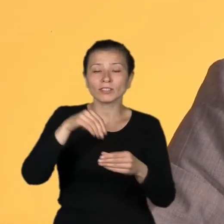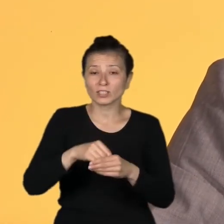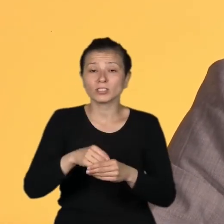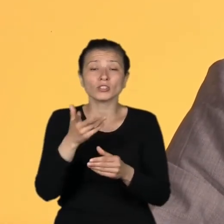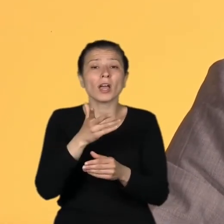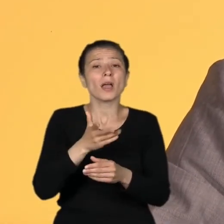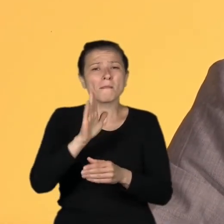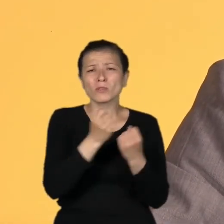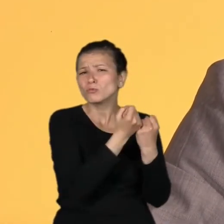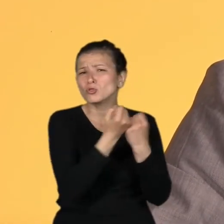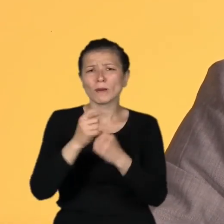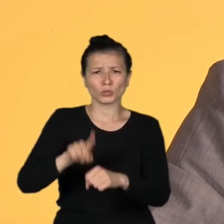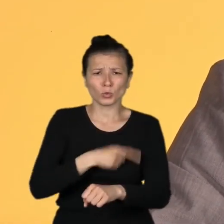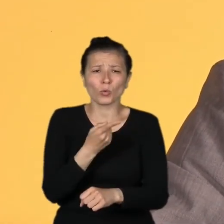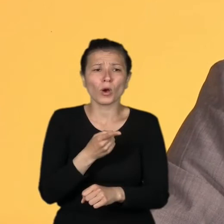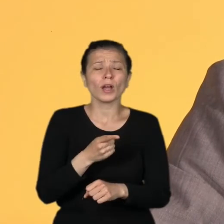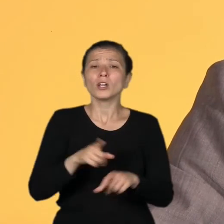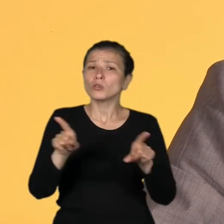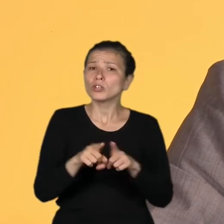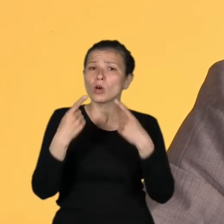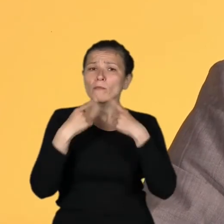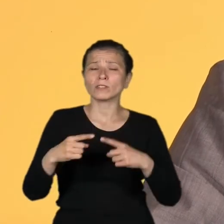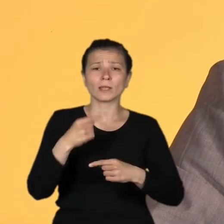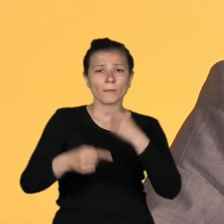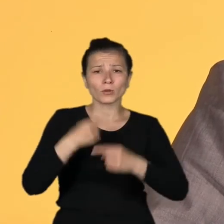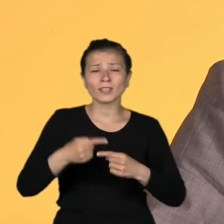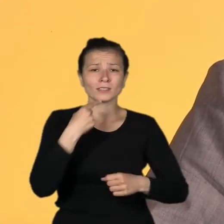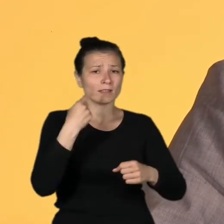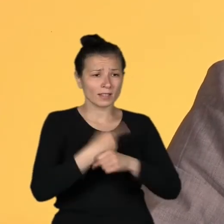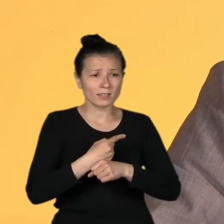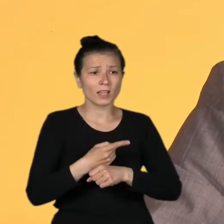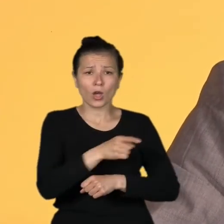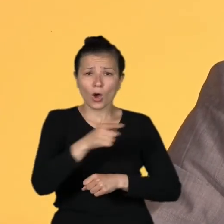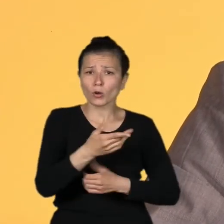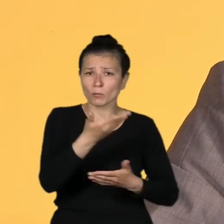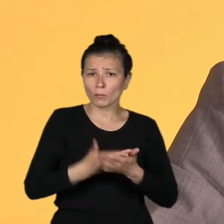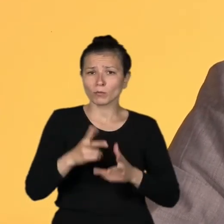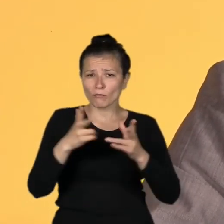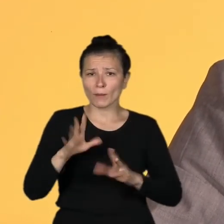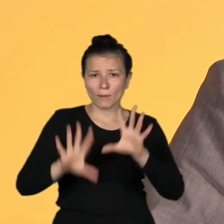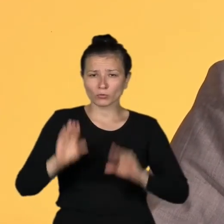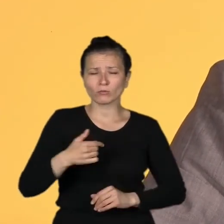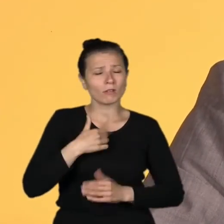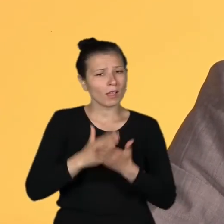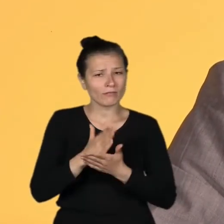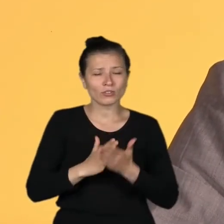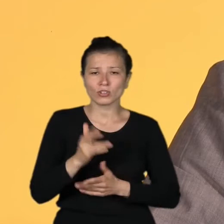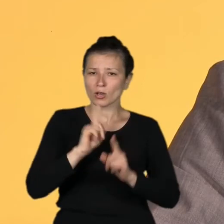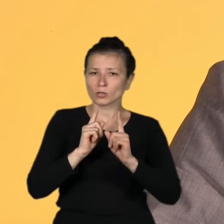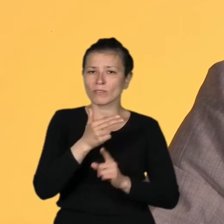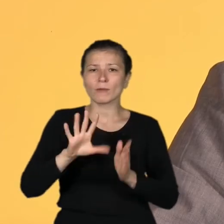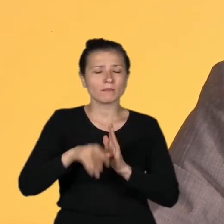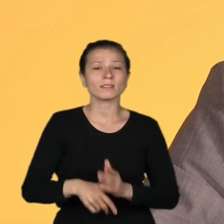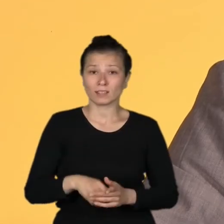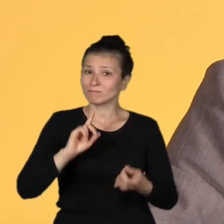inwestycji, czy procesów, wydarzeń, które w tym budżecie proponują. Głęboko wierzę w to, że ta rozmowa o mieście ma